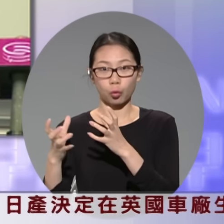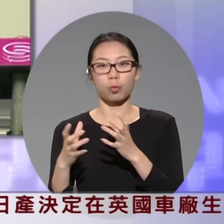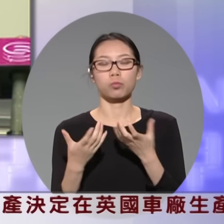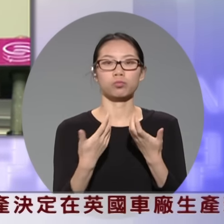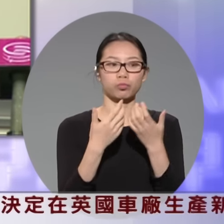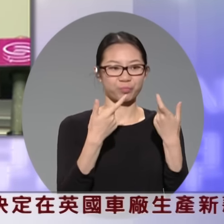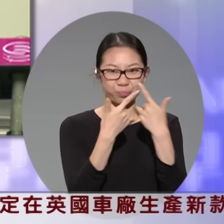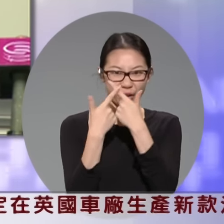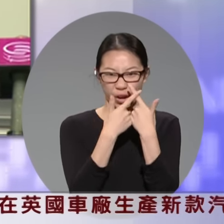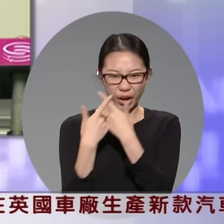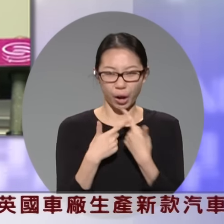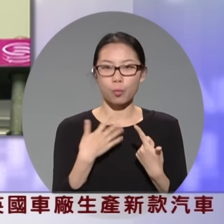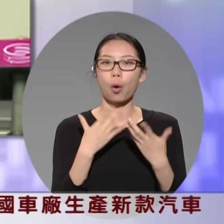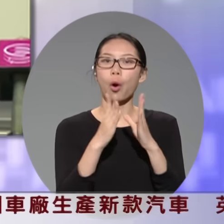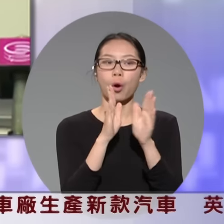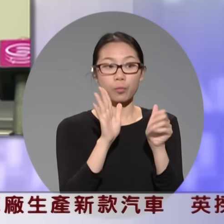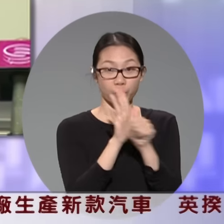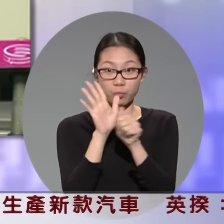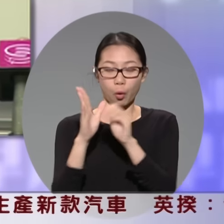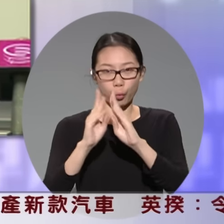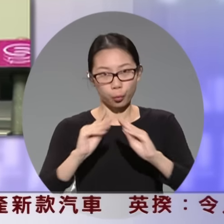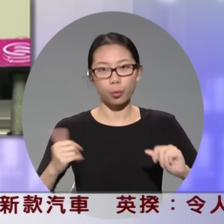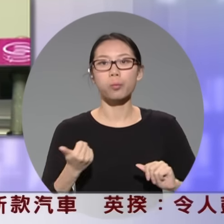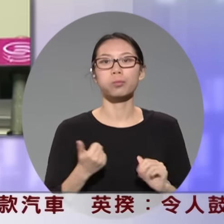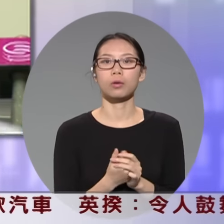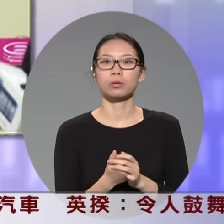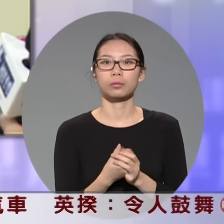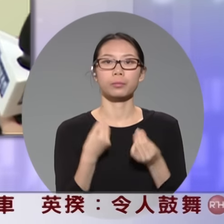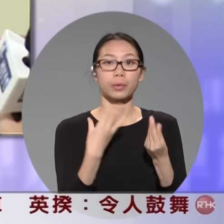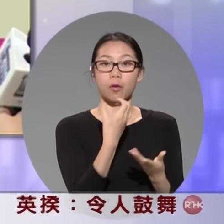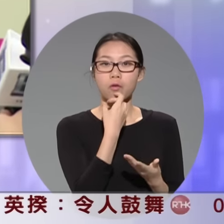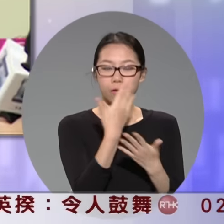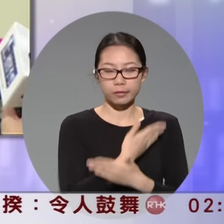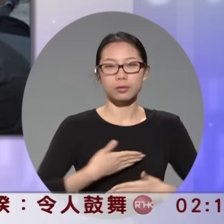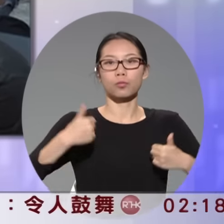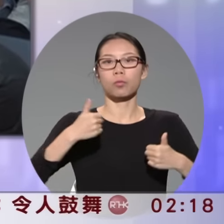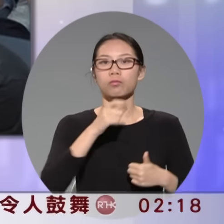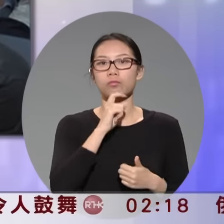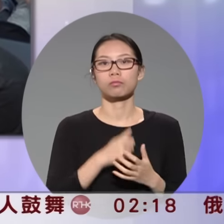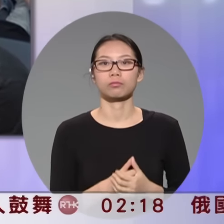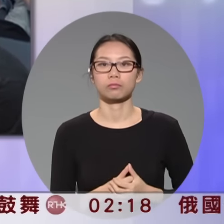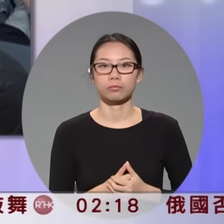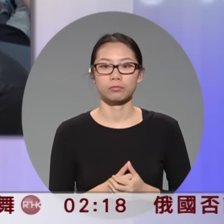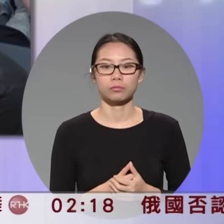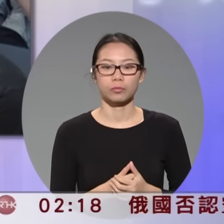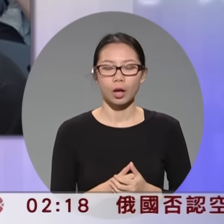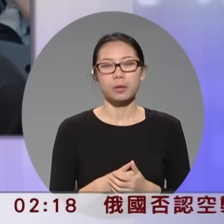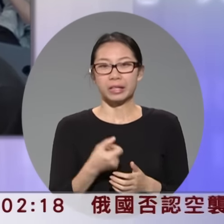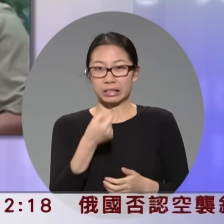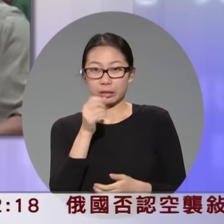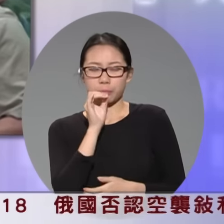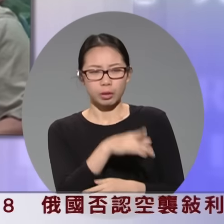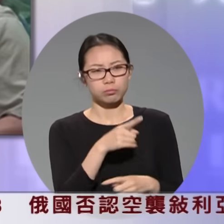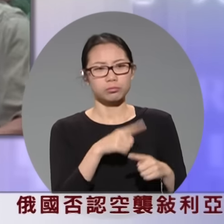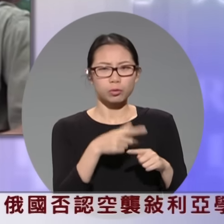體的矛盾，為香港帶來一個新的健康的局面。 有記者問他對梁振英